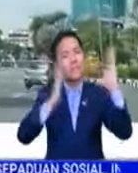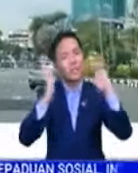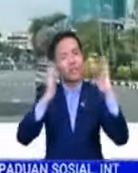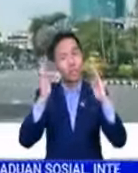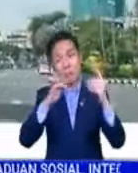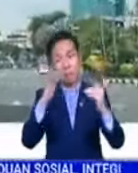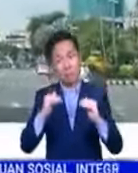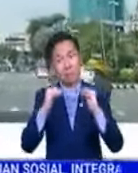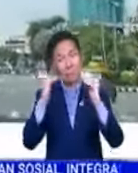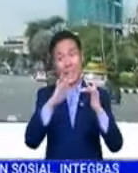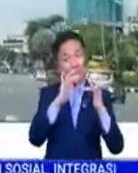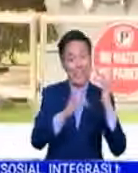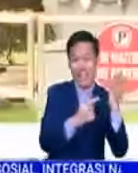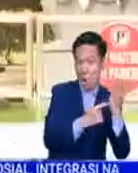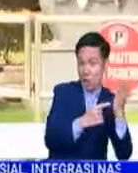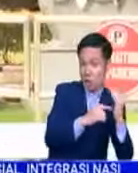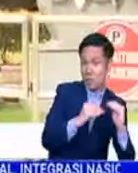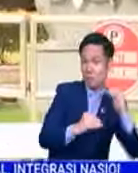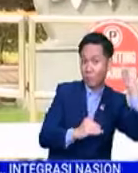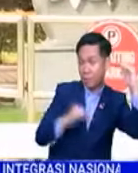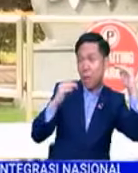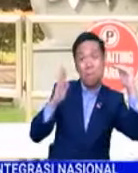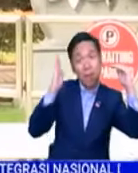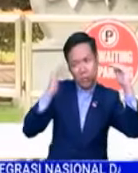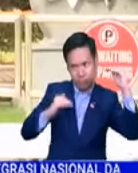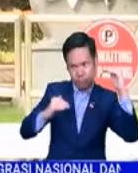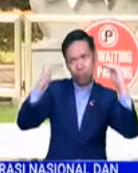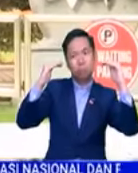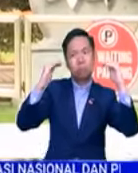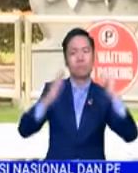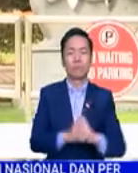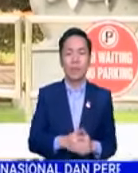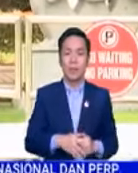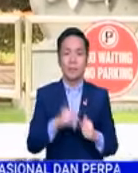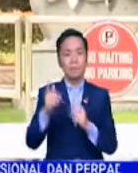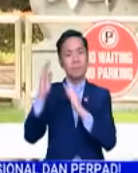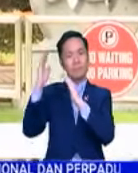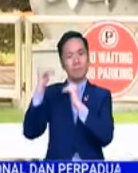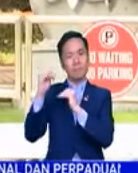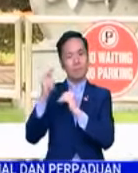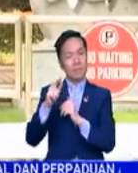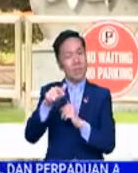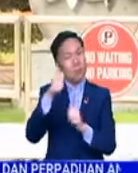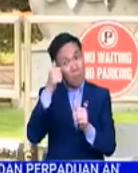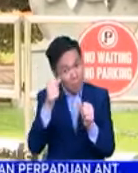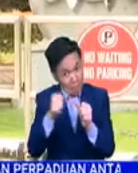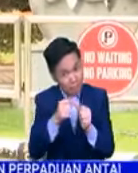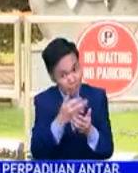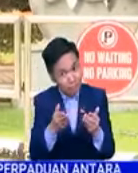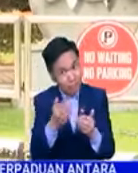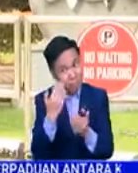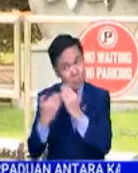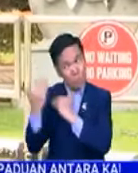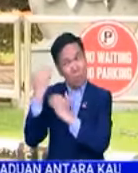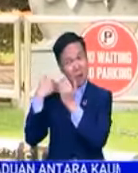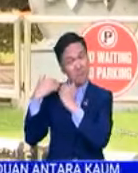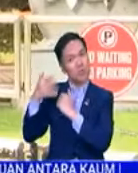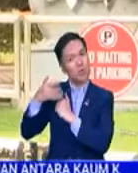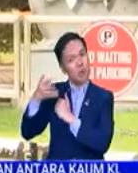kini. Harapan kami, kita mestilah sentiasa ingat akan sejarah yang